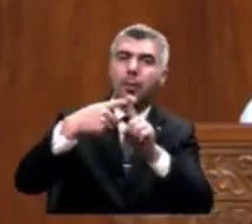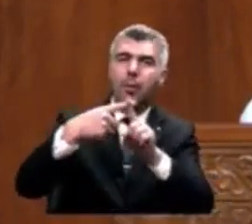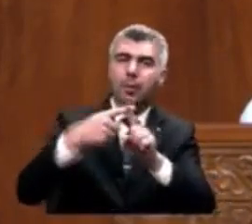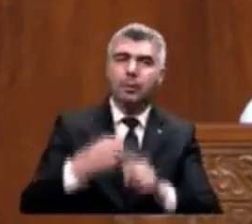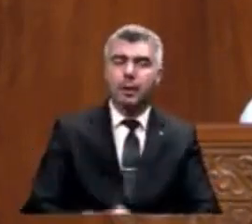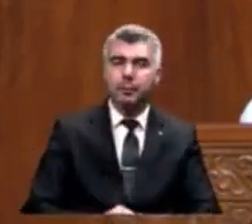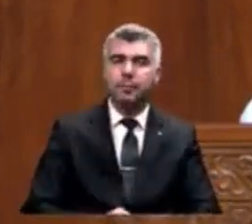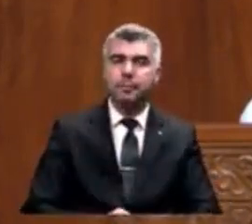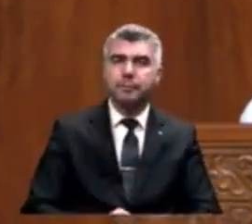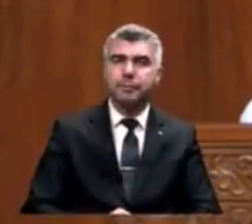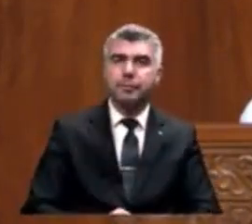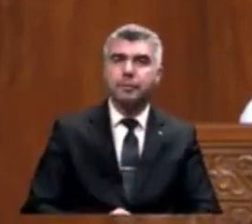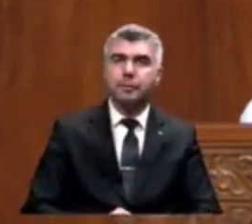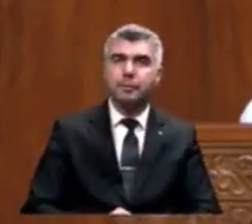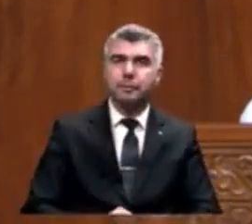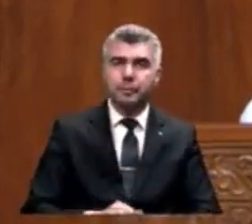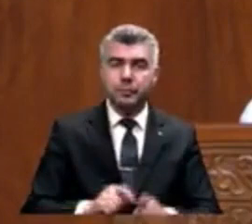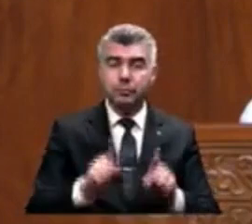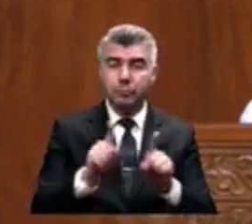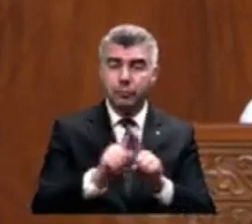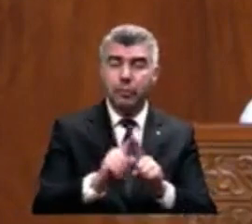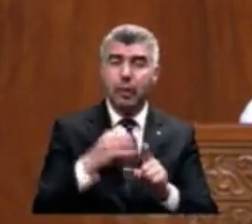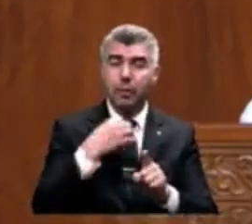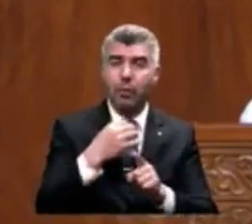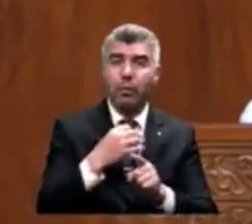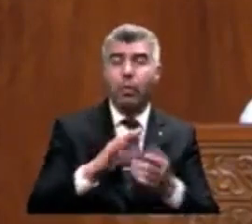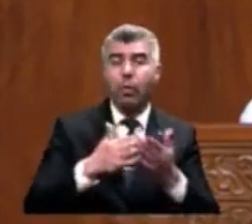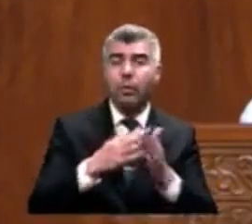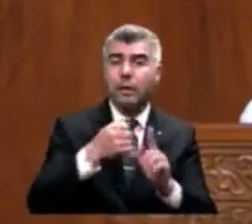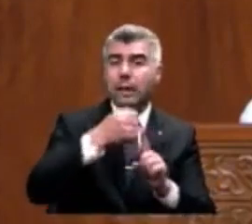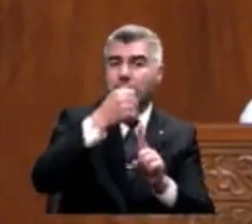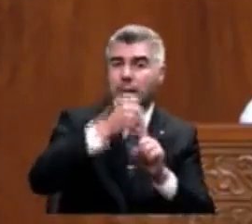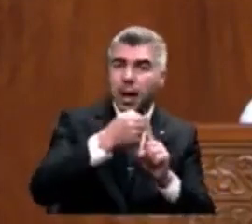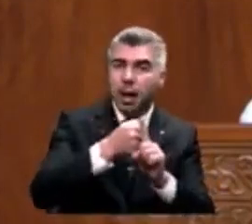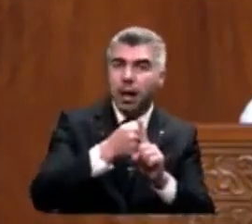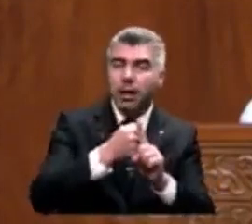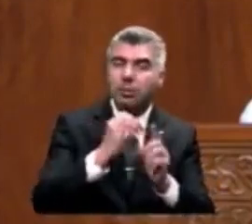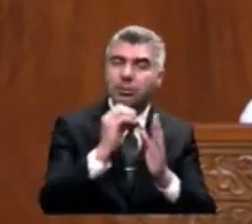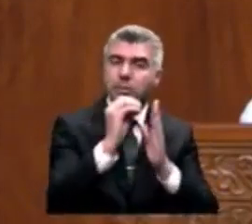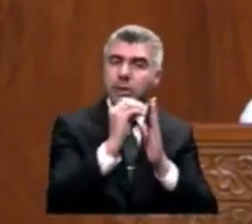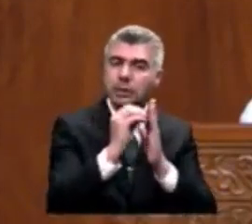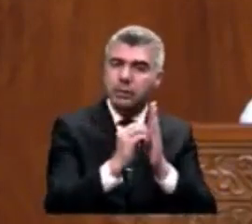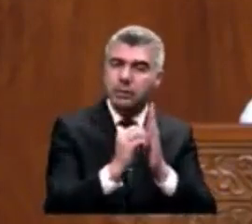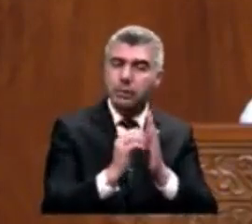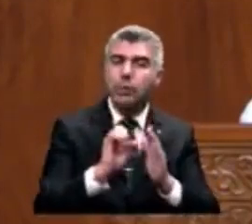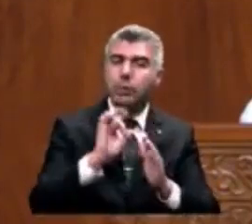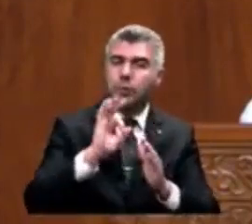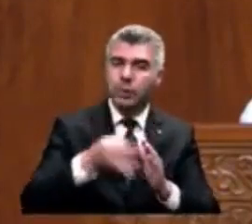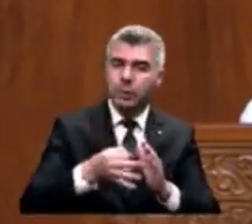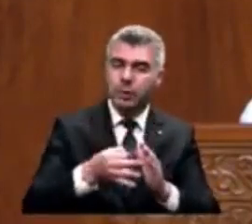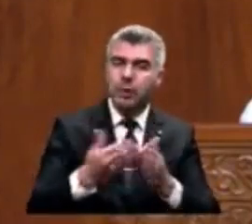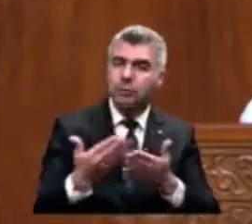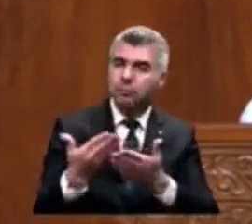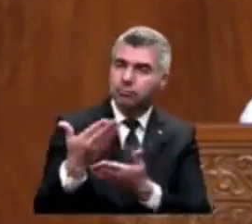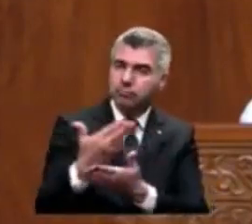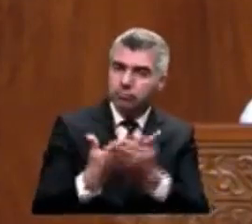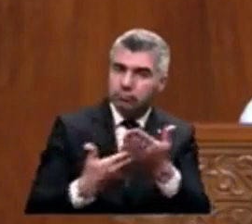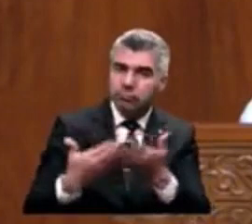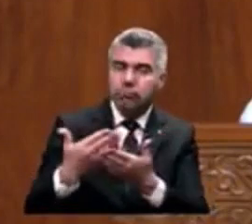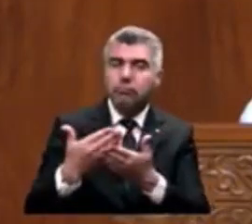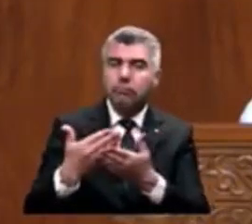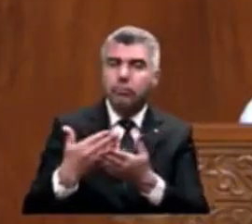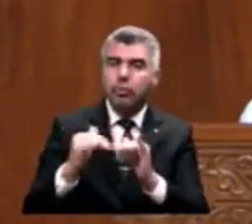ومن أجل التغلب على مسألة تنزيل الإصلاح، فقمنا بمشاورات